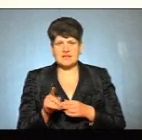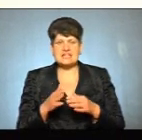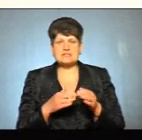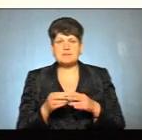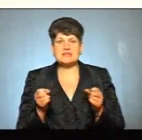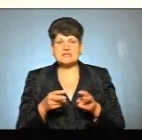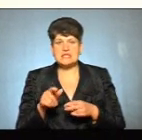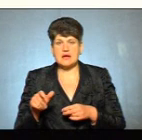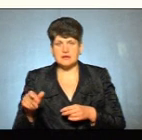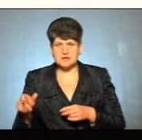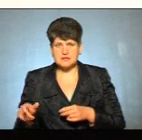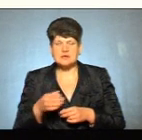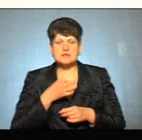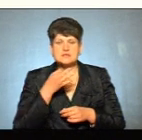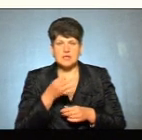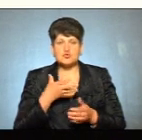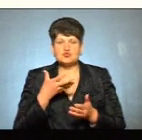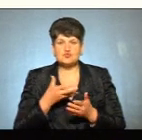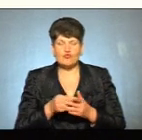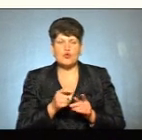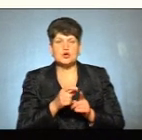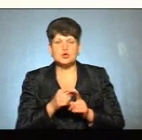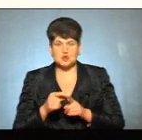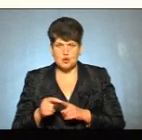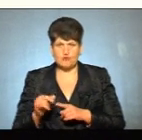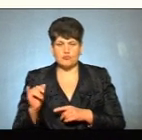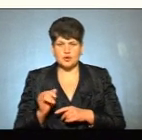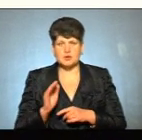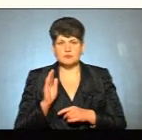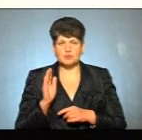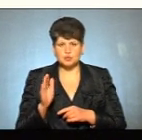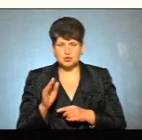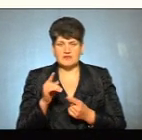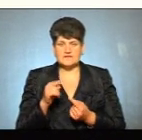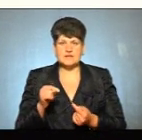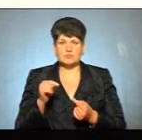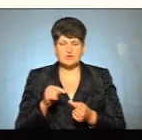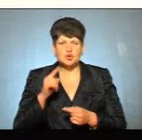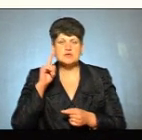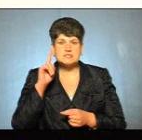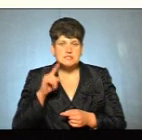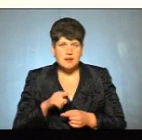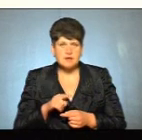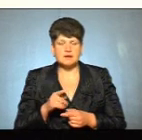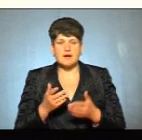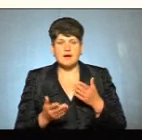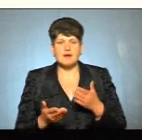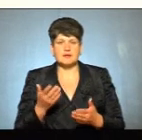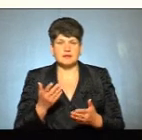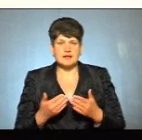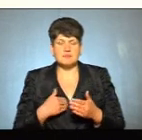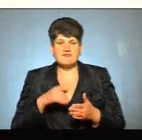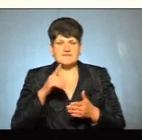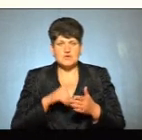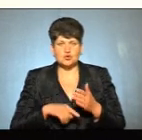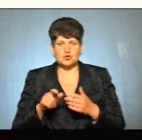спеціалісти скажуть своє слово і буде відповідно будемо знати. Але ми, віруючі